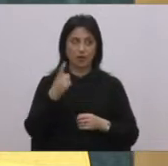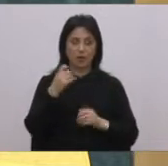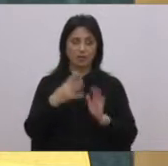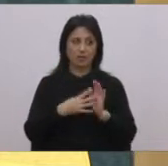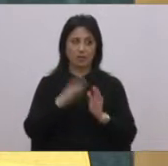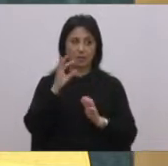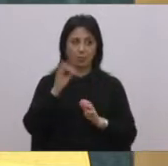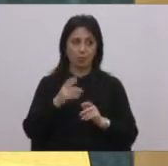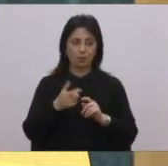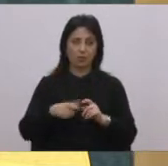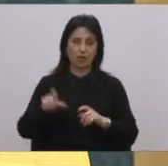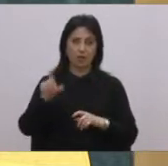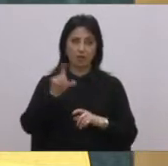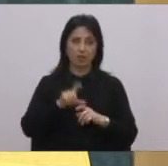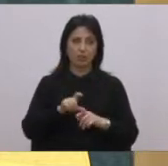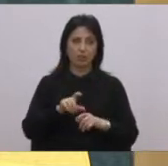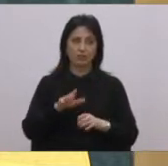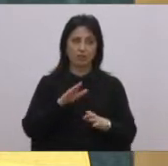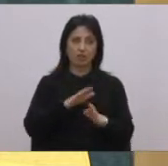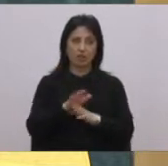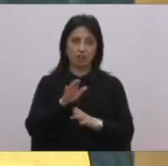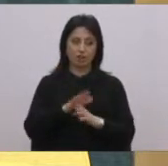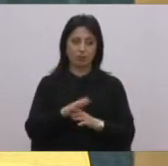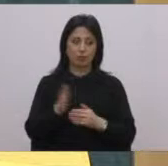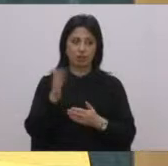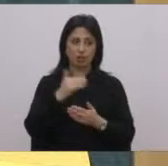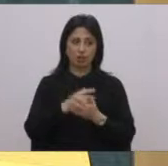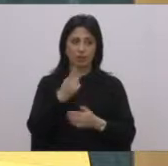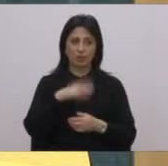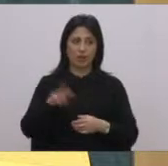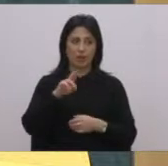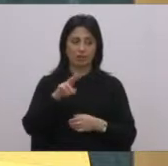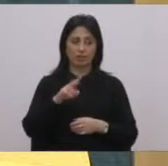109%-ით გადაჭარბებით იქნა შესრულებული, შეადგენს